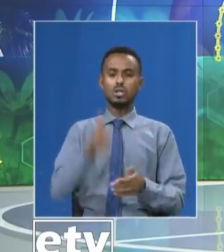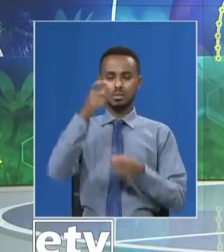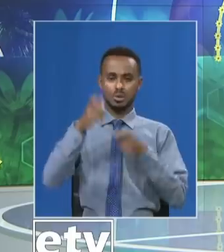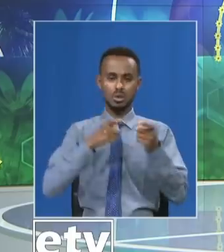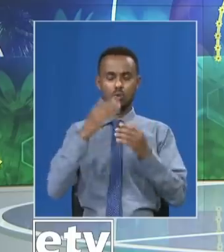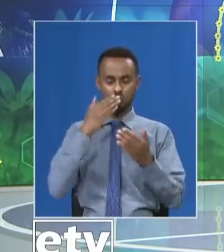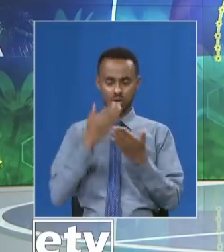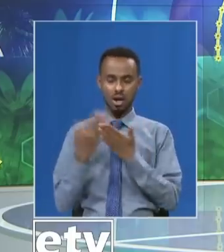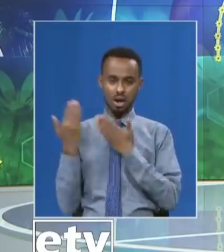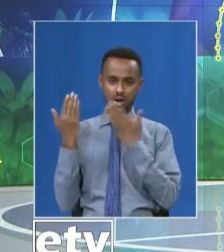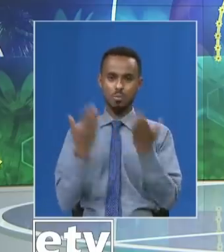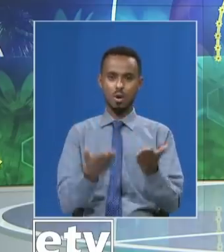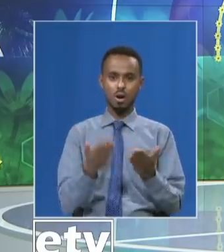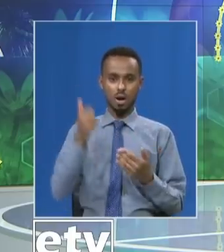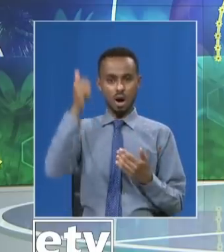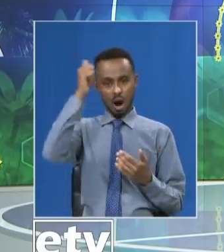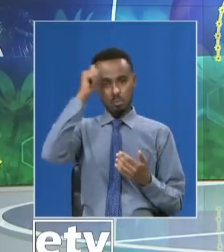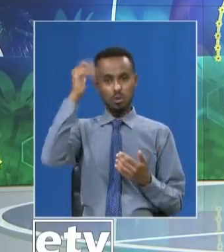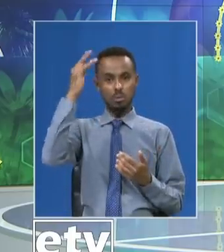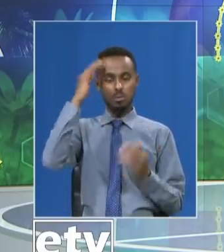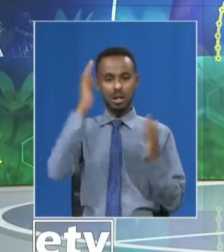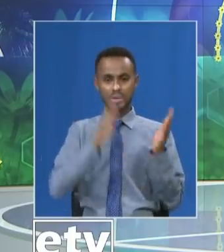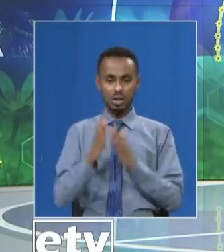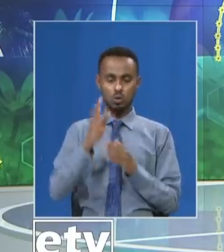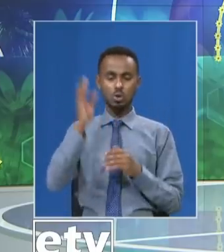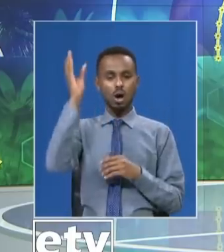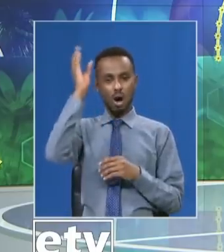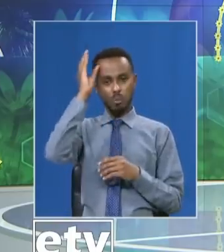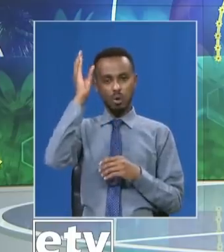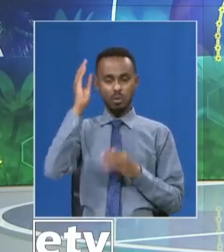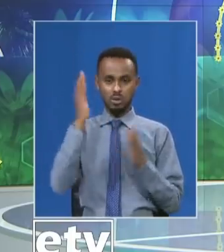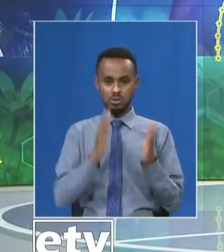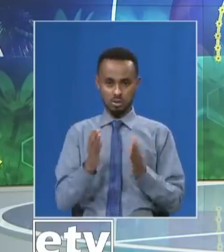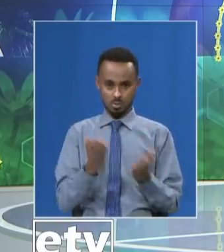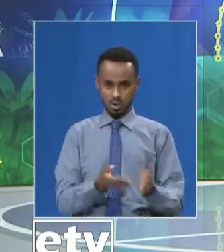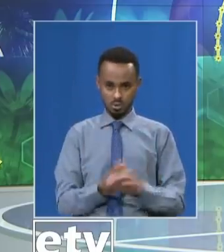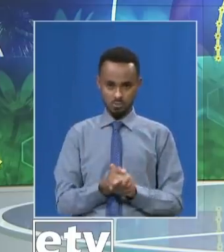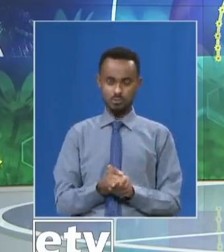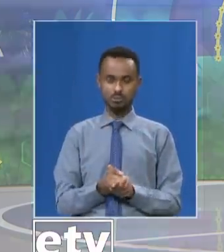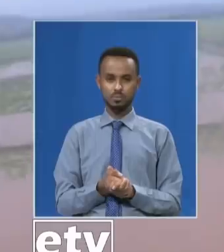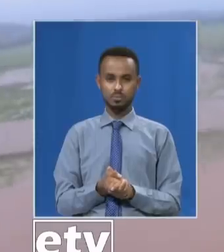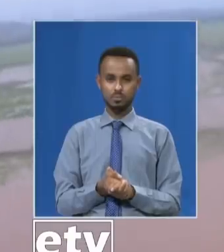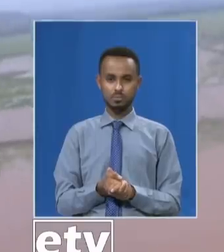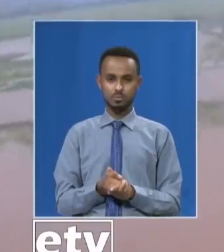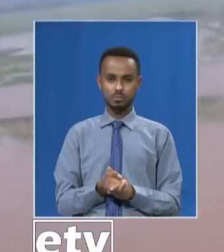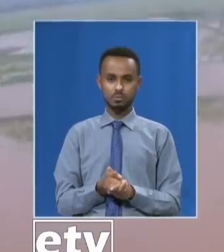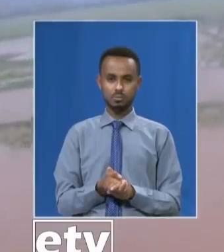መስተዳድሩ ምስጋና አቅርበዋል። አህመድ መሐመድ ያዘጋጀውን ሀብታሙ ድረስ ያቀርበዋል።